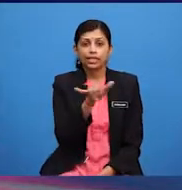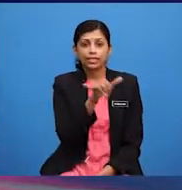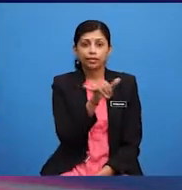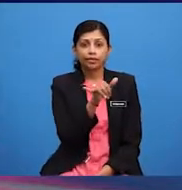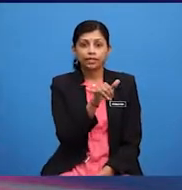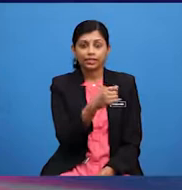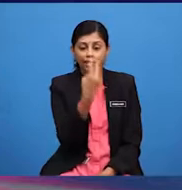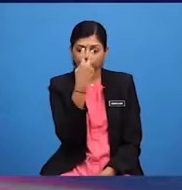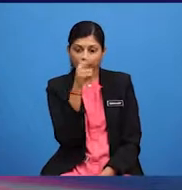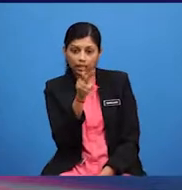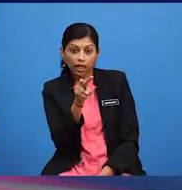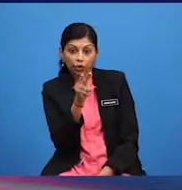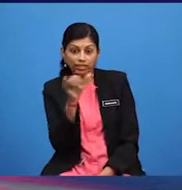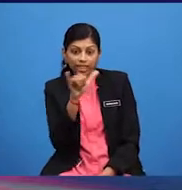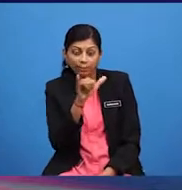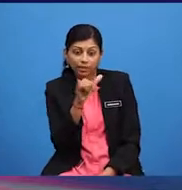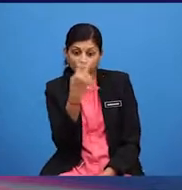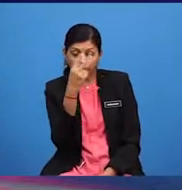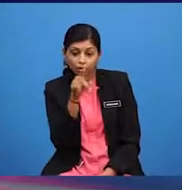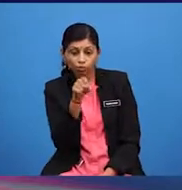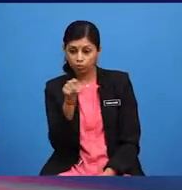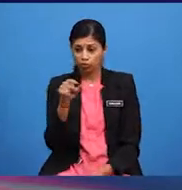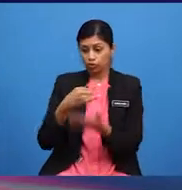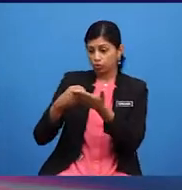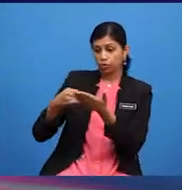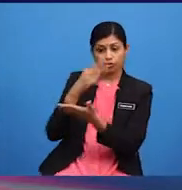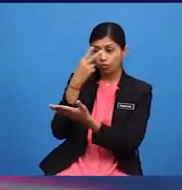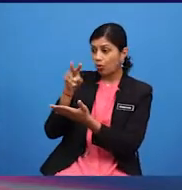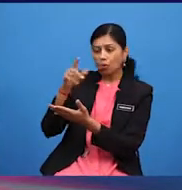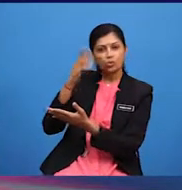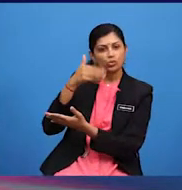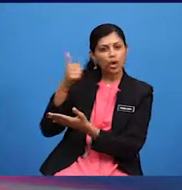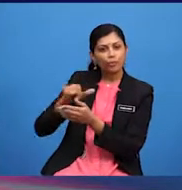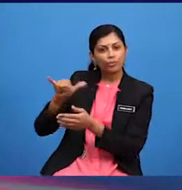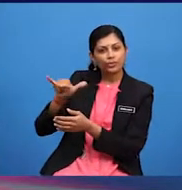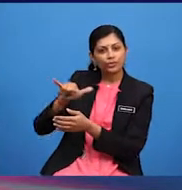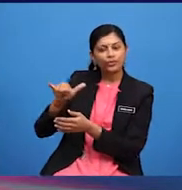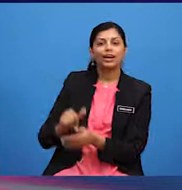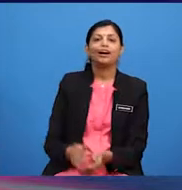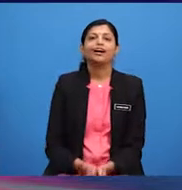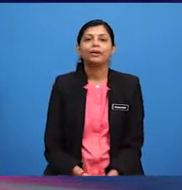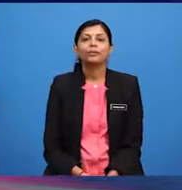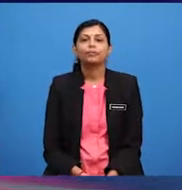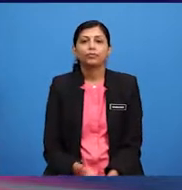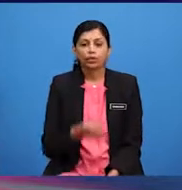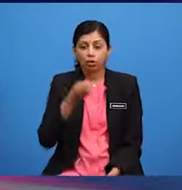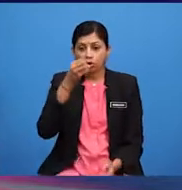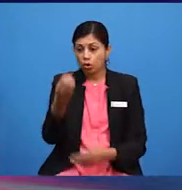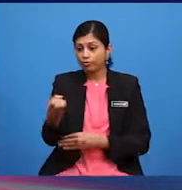yang menyamai pandangan mata manusia. Objek yang dekat kelihatan